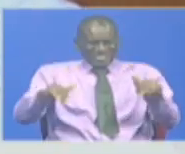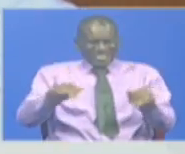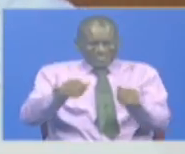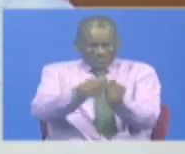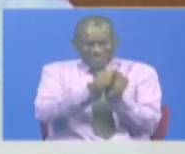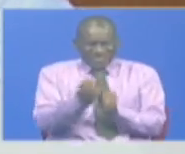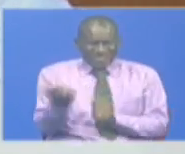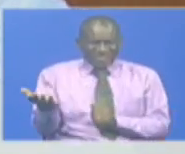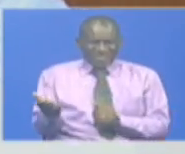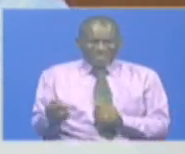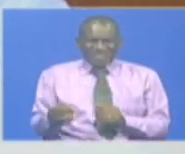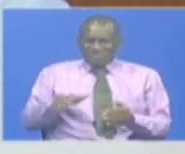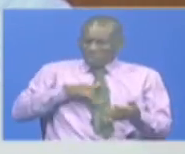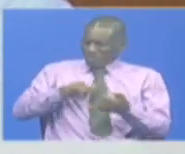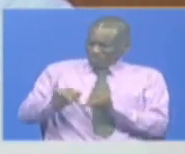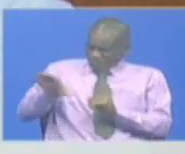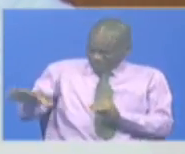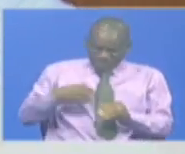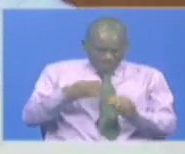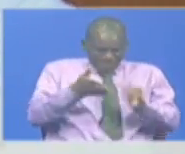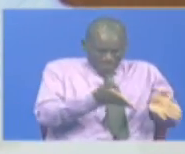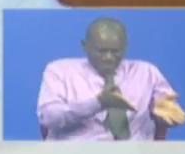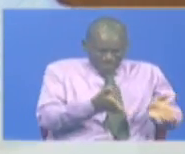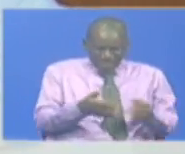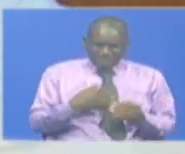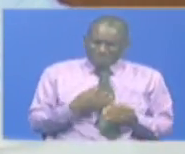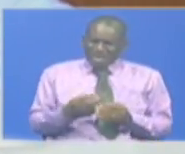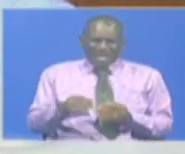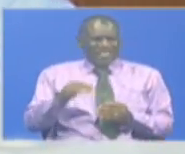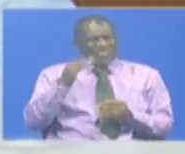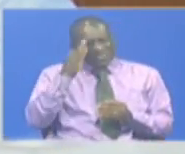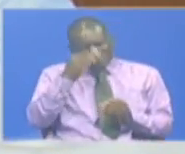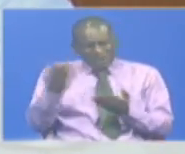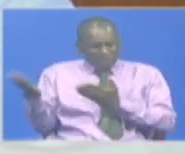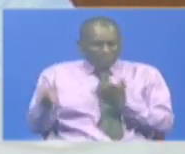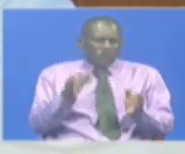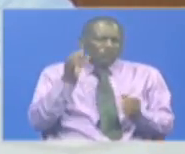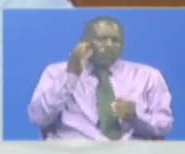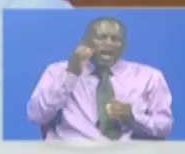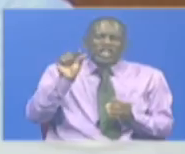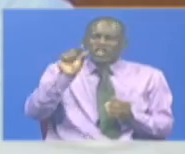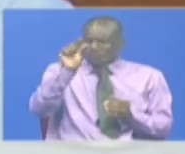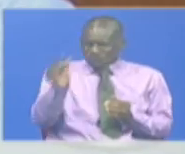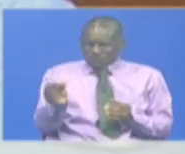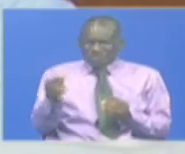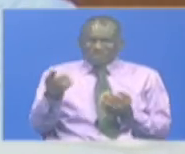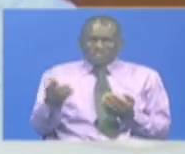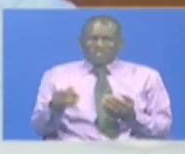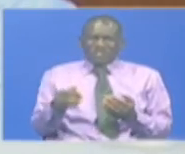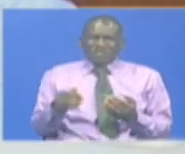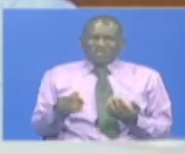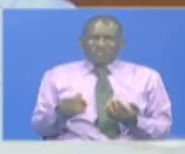So nikaona nimeletwa kwa honeymoon. So in fact